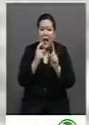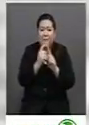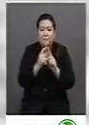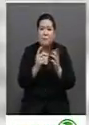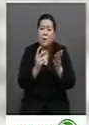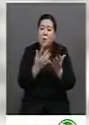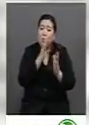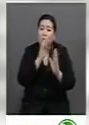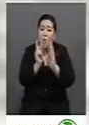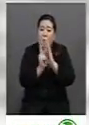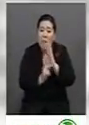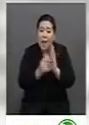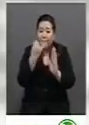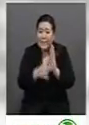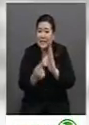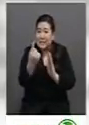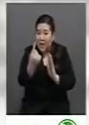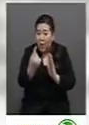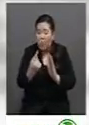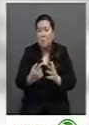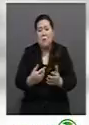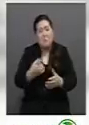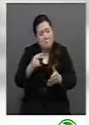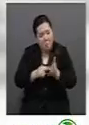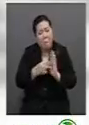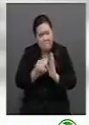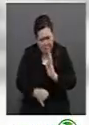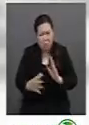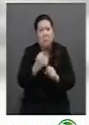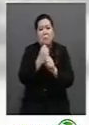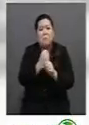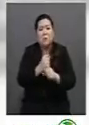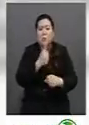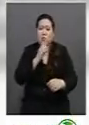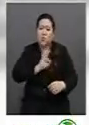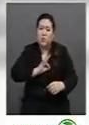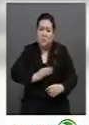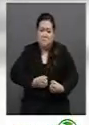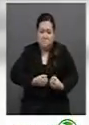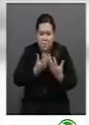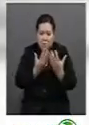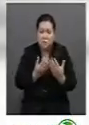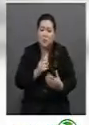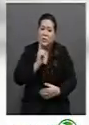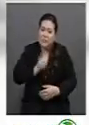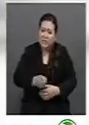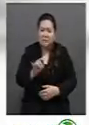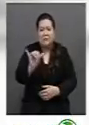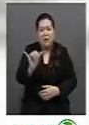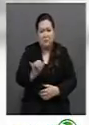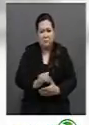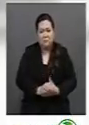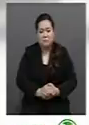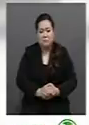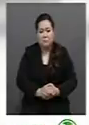ครั้งเดียวก็ถือว่าผิดแล้วจะให้มาตอบแบบประเมินตามความรู้สึกก็คงยากและไม่ตรงกับความเป็นจริงค่ะ ค่ะคือดร.รัฐก